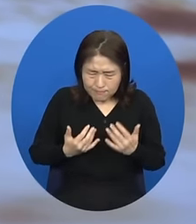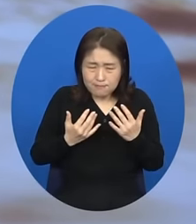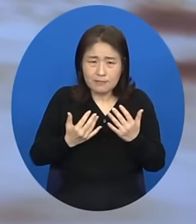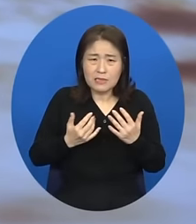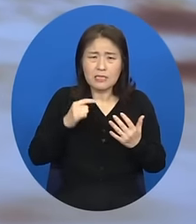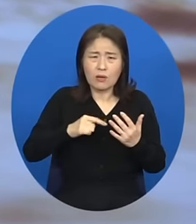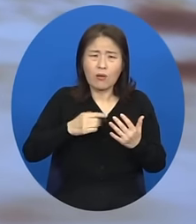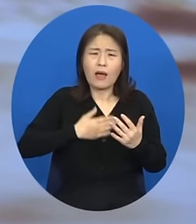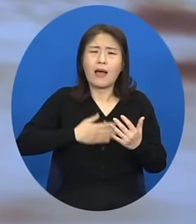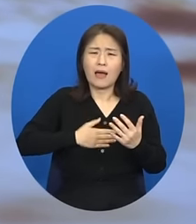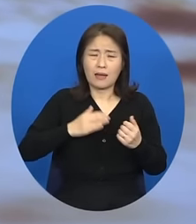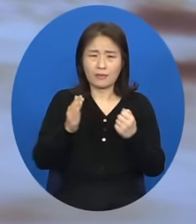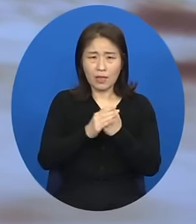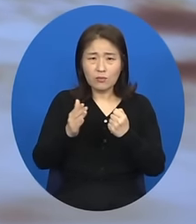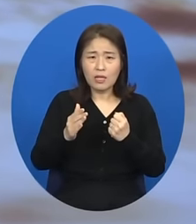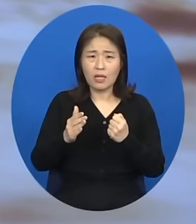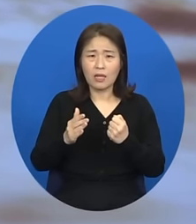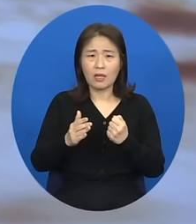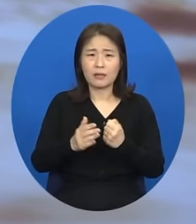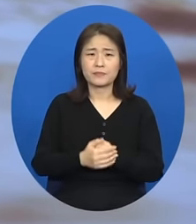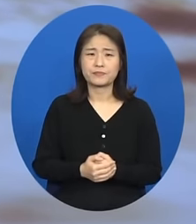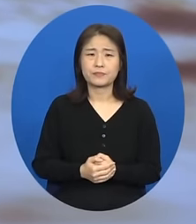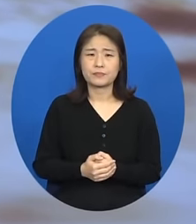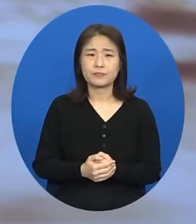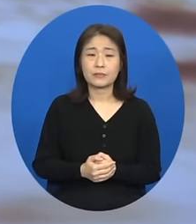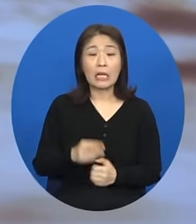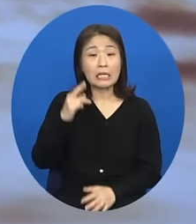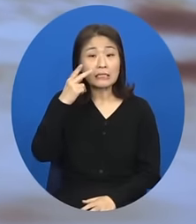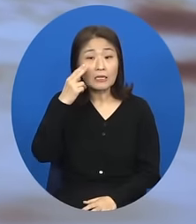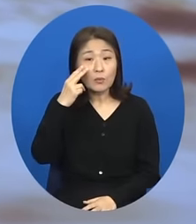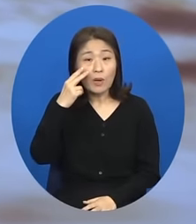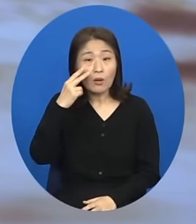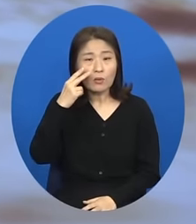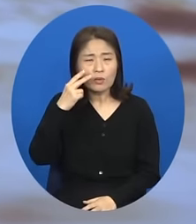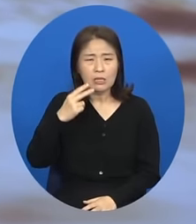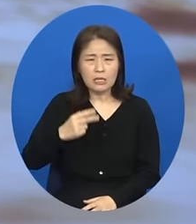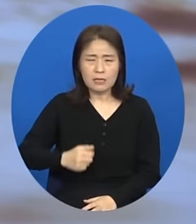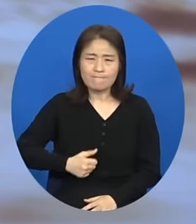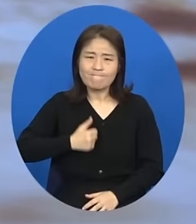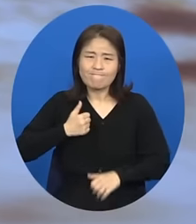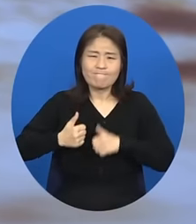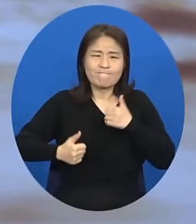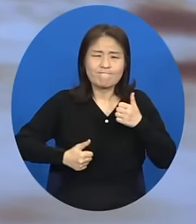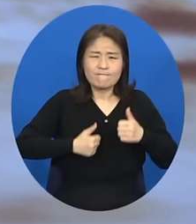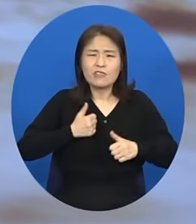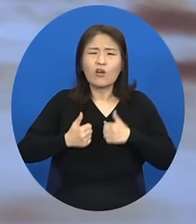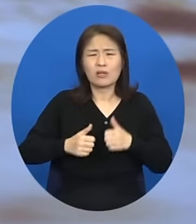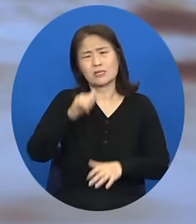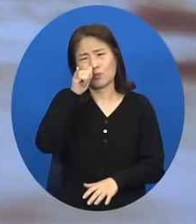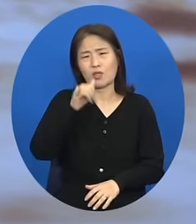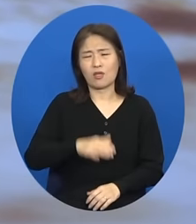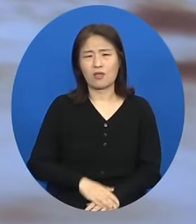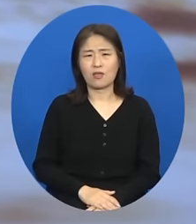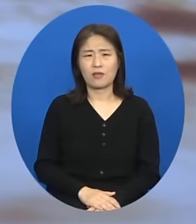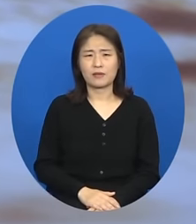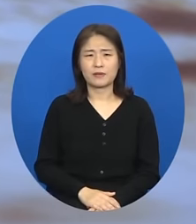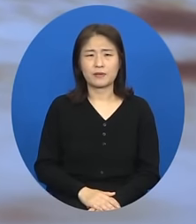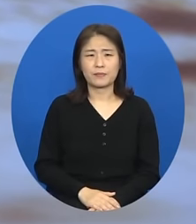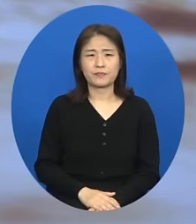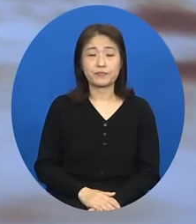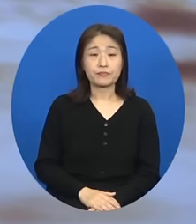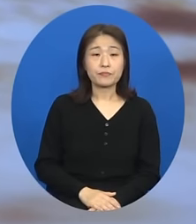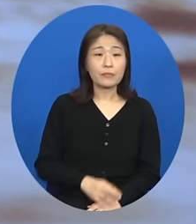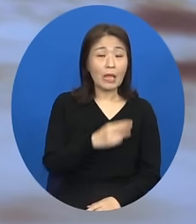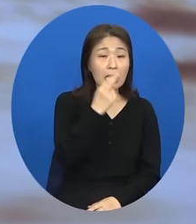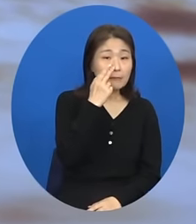깨달았기 때문입니다. 대표적으로 그에게도 혈기가 있었다고 하죠. 바울이 전도여행을 떠났을 때 바나바와 혈기로 인해